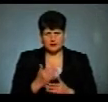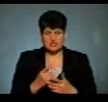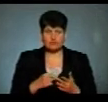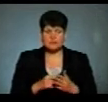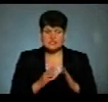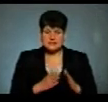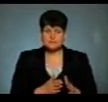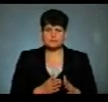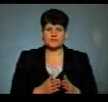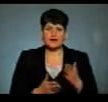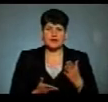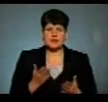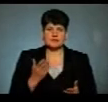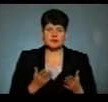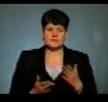але